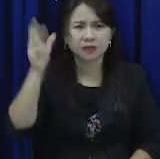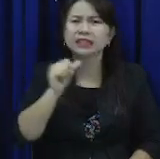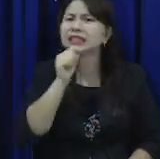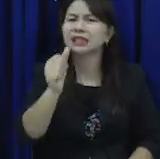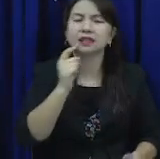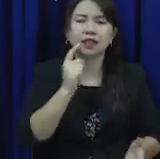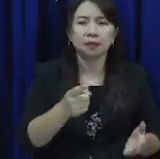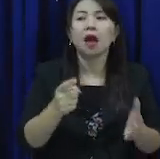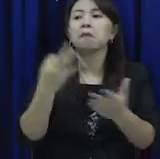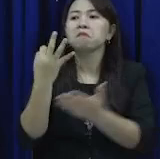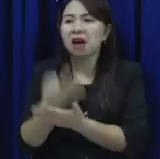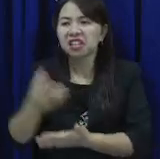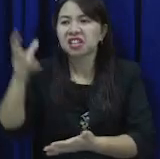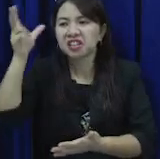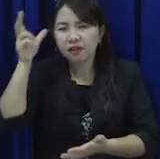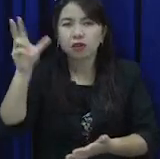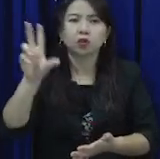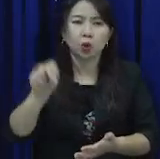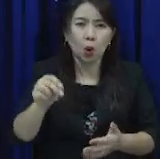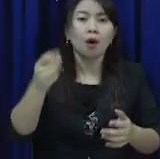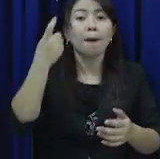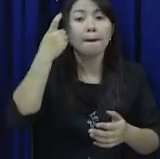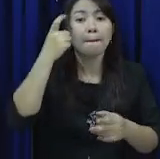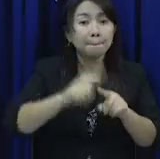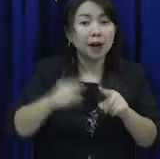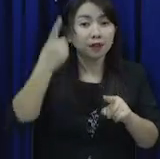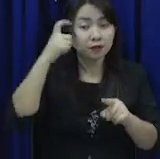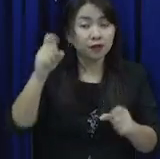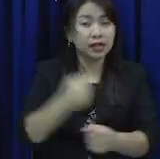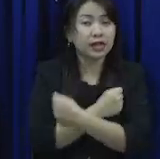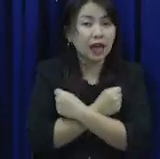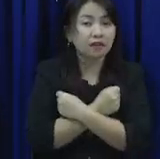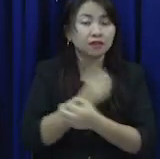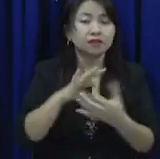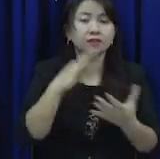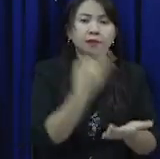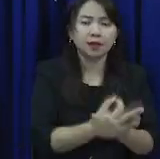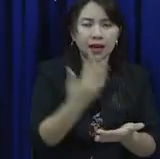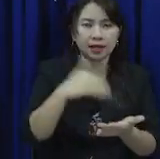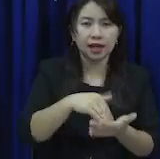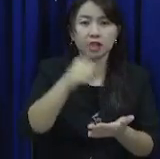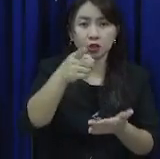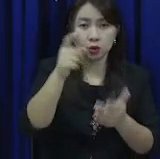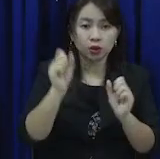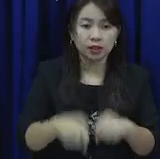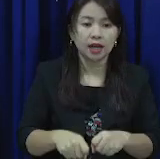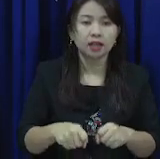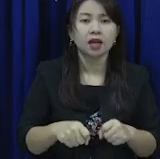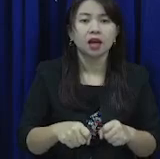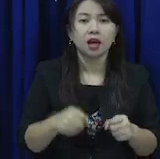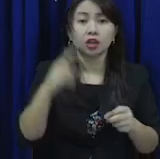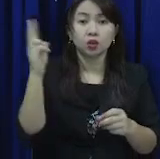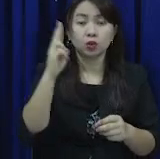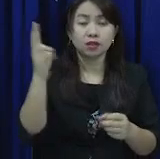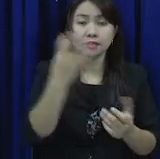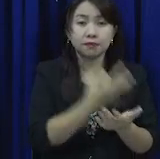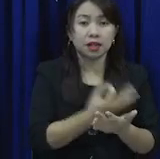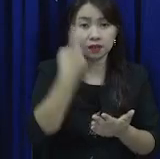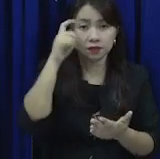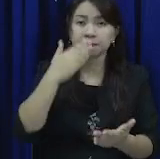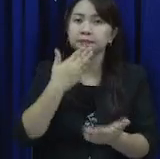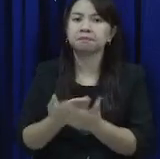is the root of all Evil the love of money Bakit yyung money magagamit sa tamang pamamaraan eh right Pero anong